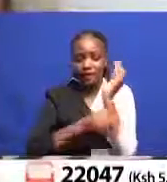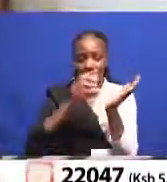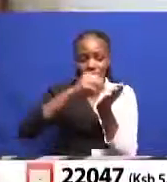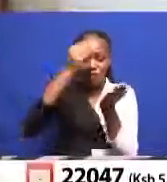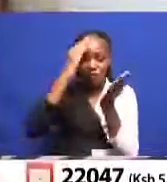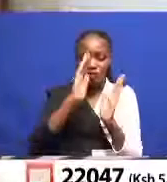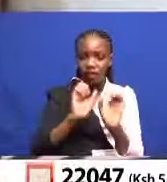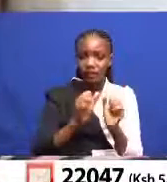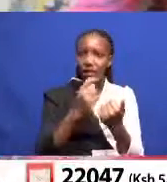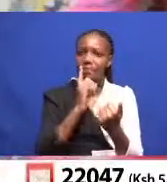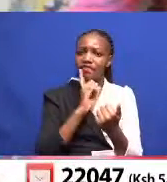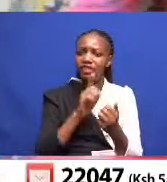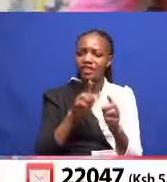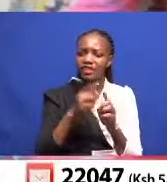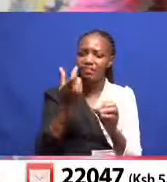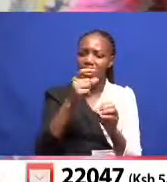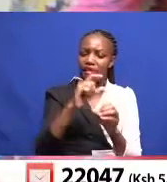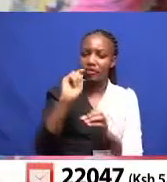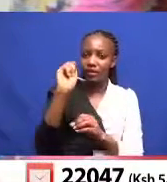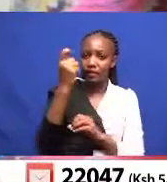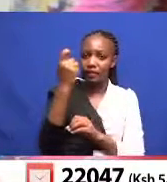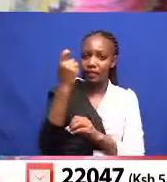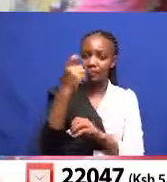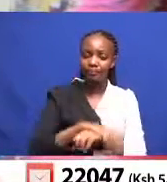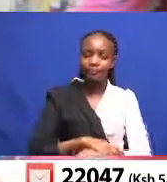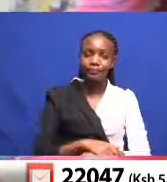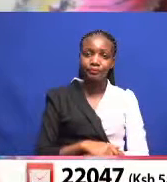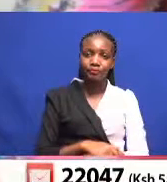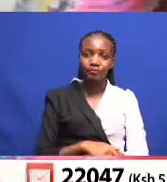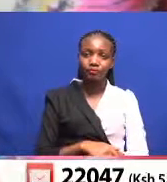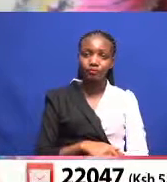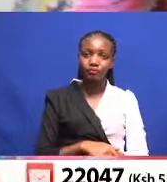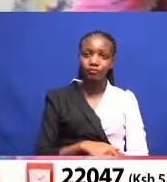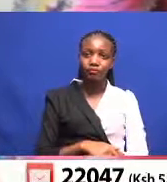vikionekana kuongezeka nchini. David Muthoka, TV 47.